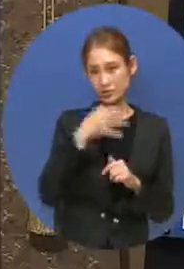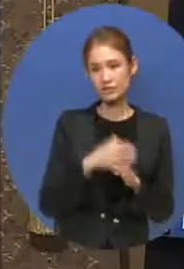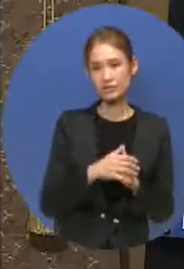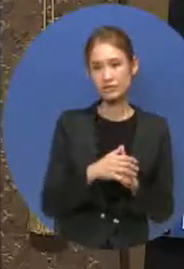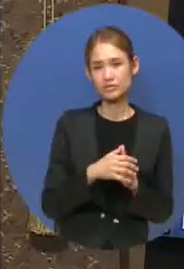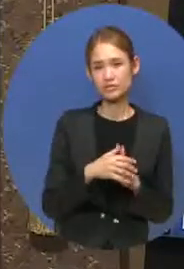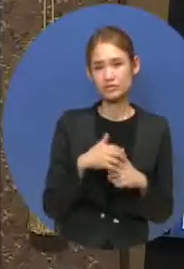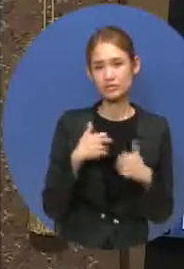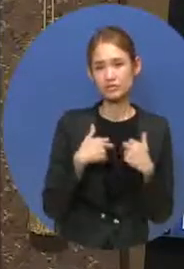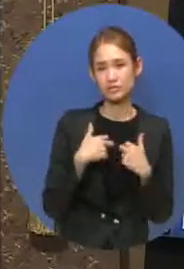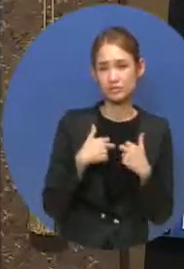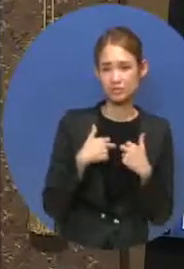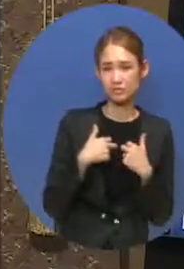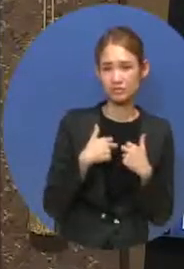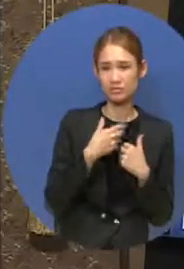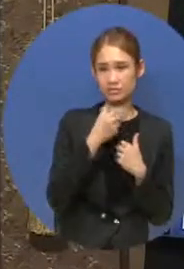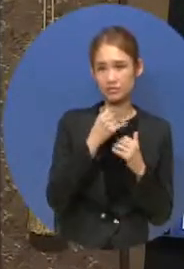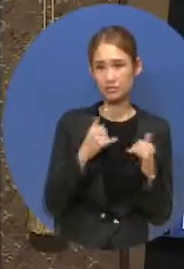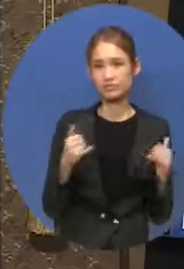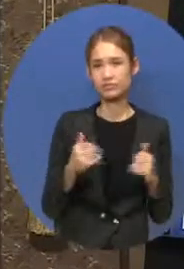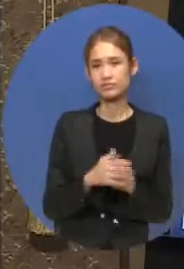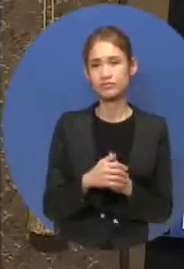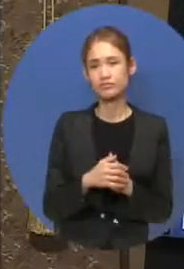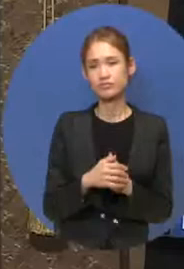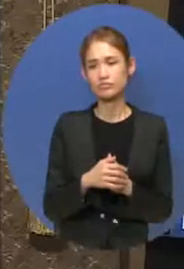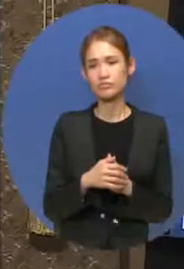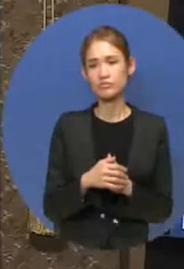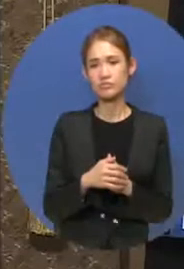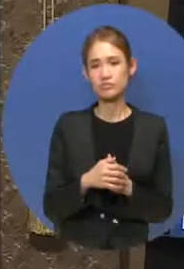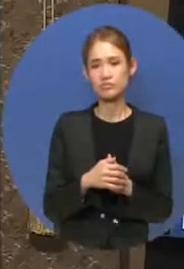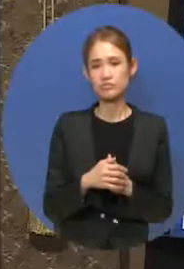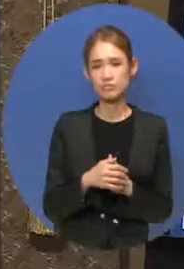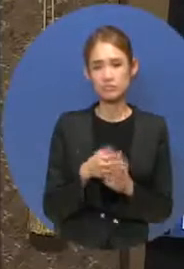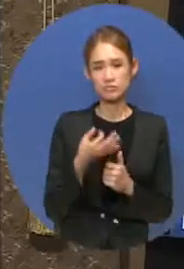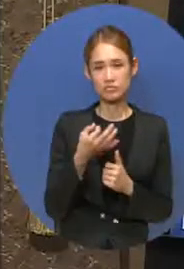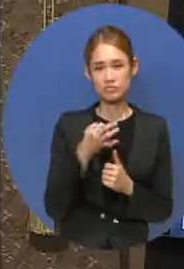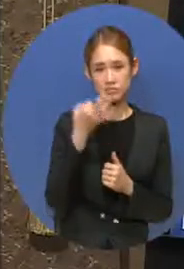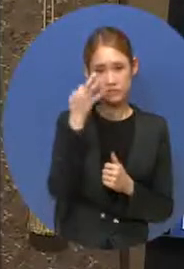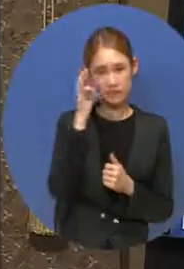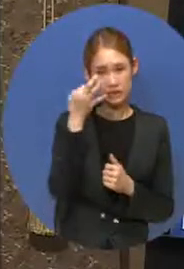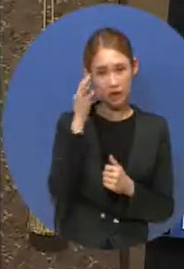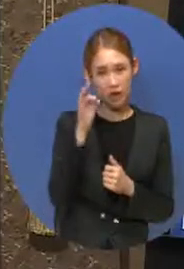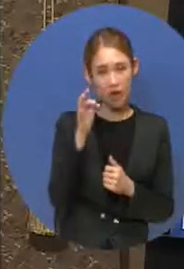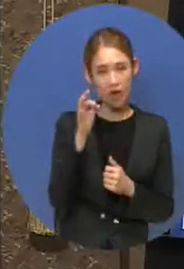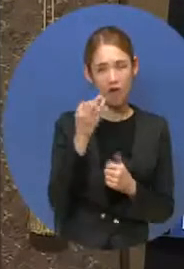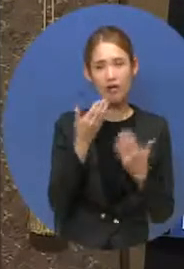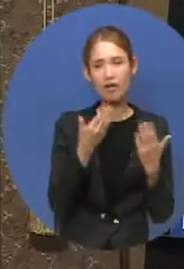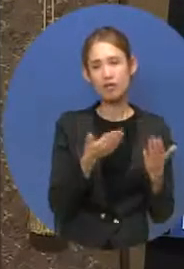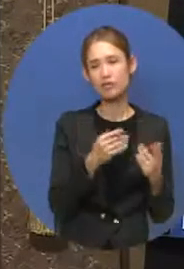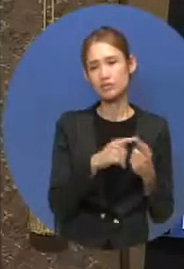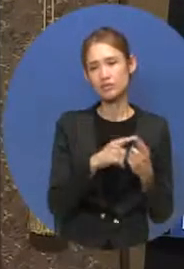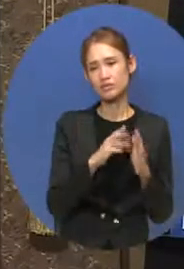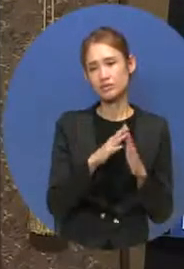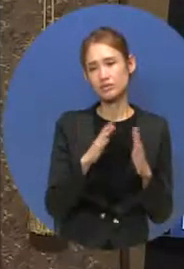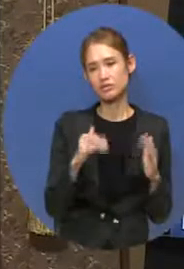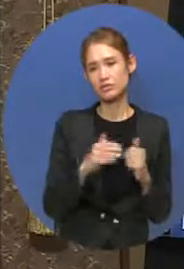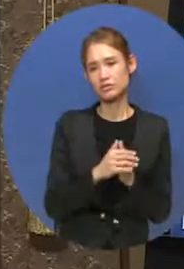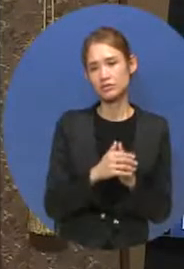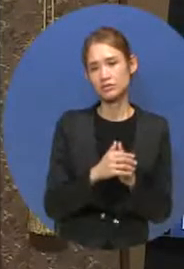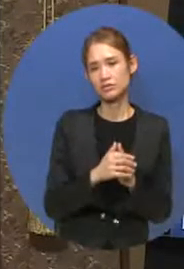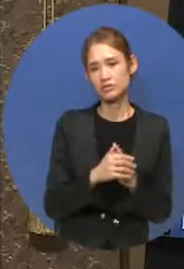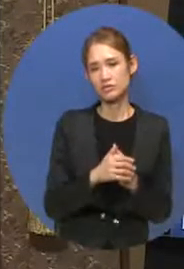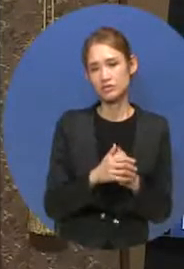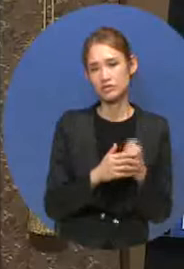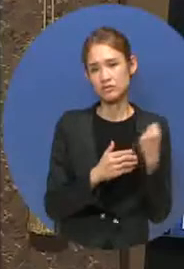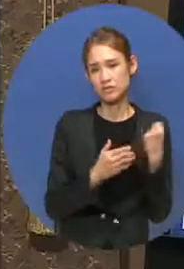항상 재미있고 행복하신 분들이신데요. 인정한다는 가족들이 정말 그분이 가지고 있는